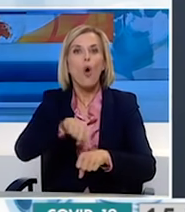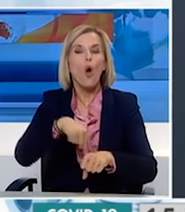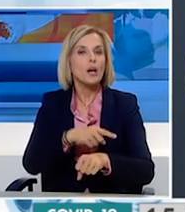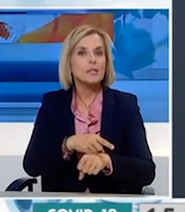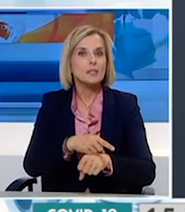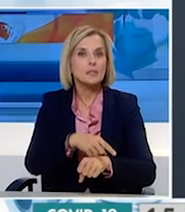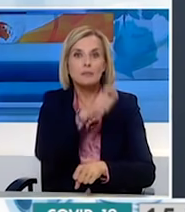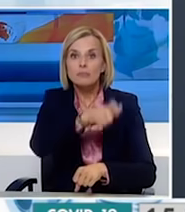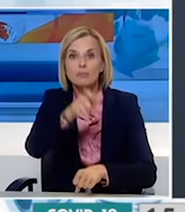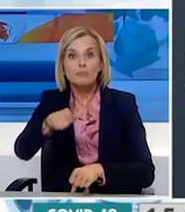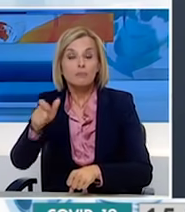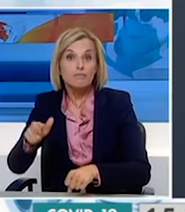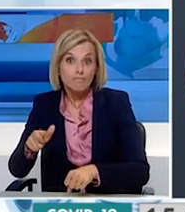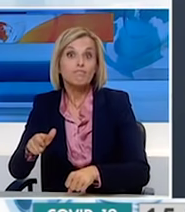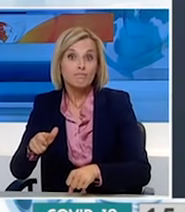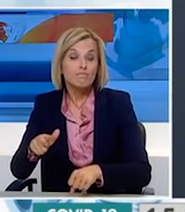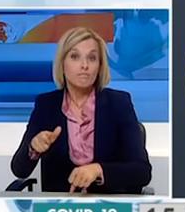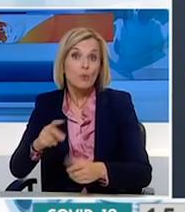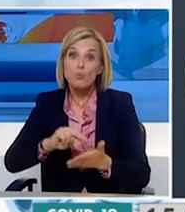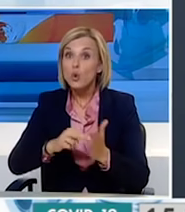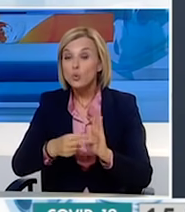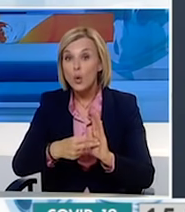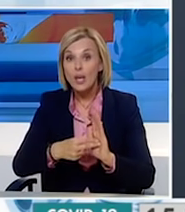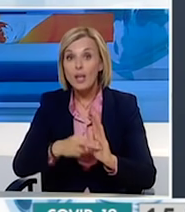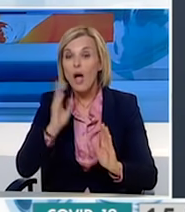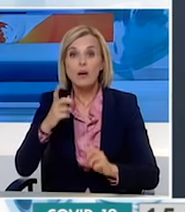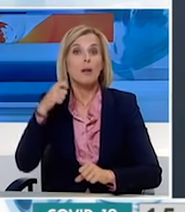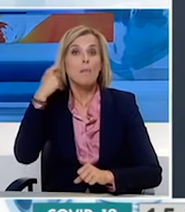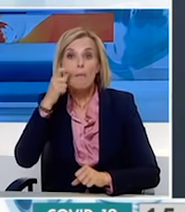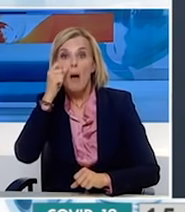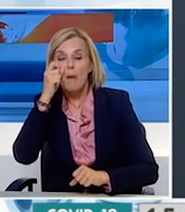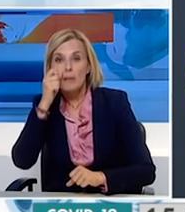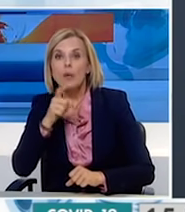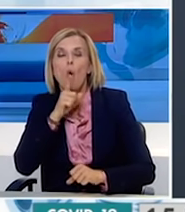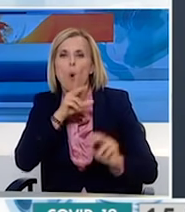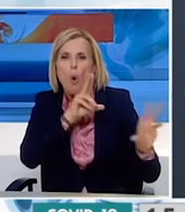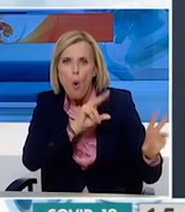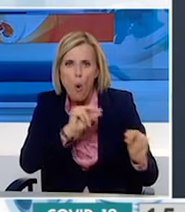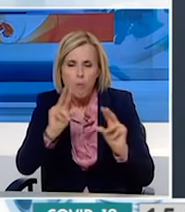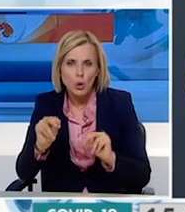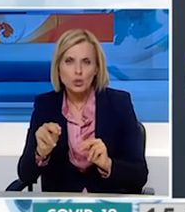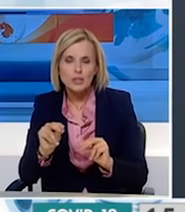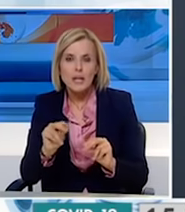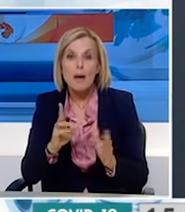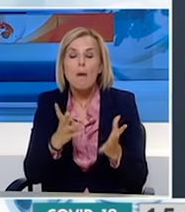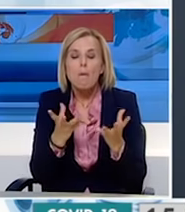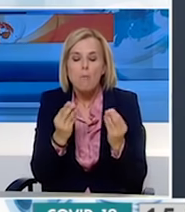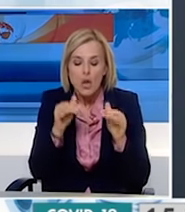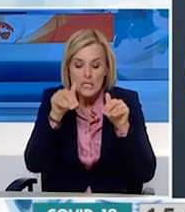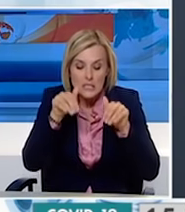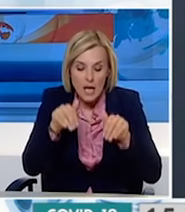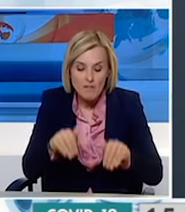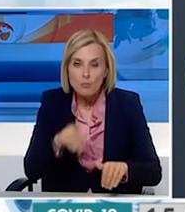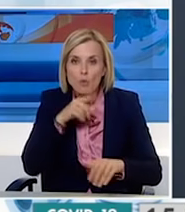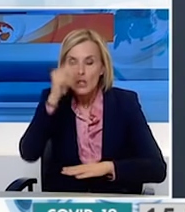είναι κάτι το οποίο πρέπει να το βλέπουμε σαν να πηγαίνουμε, πώς να πω, σε εκκλησία. Είναι με πολύ σεβασμό, πολύ